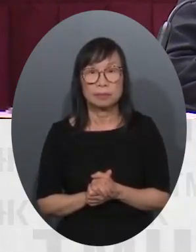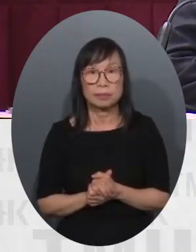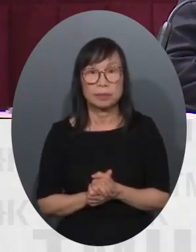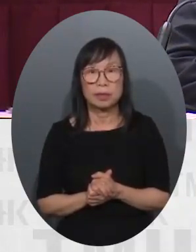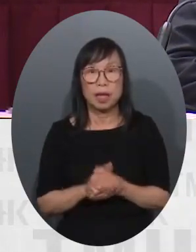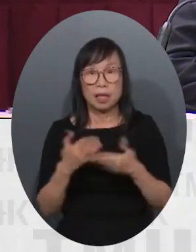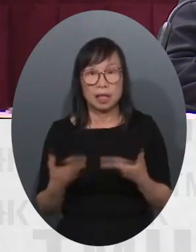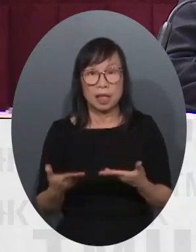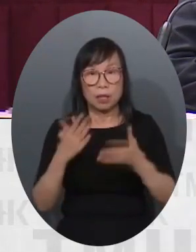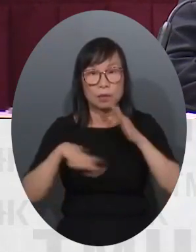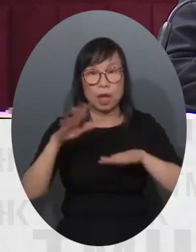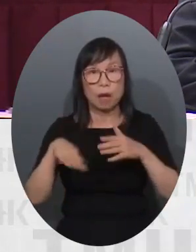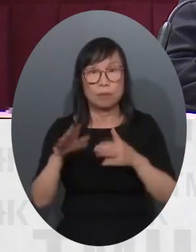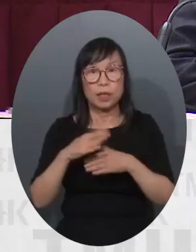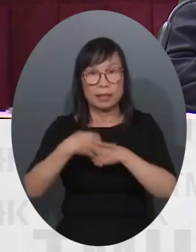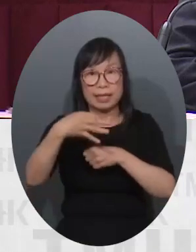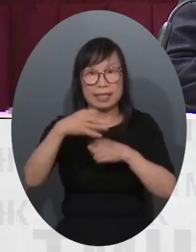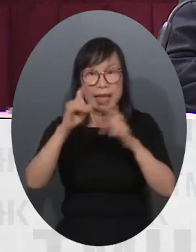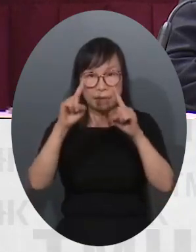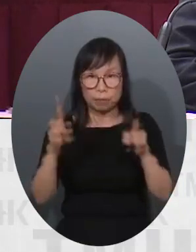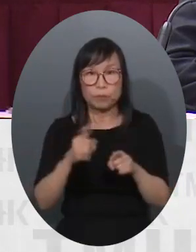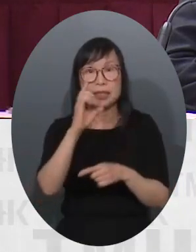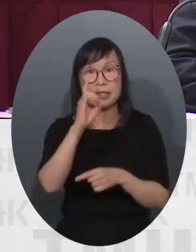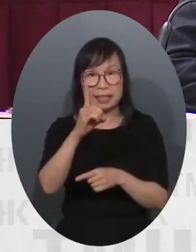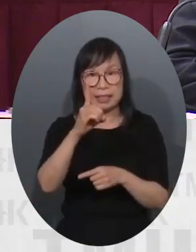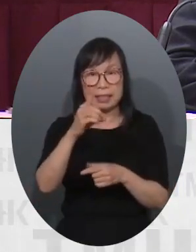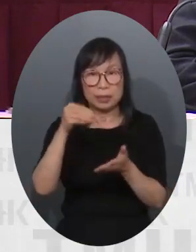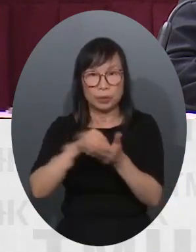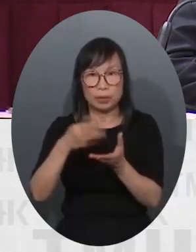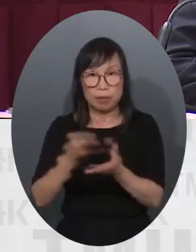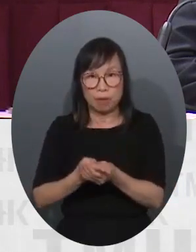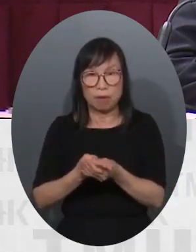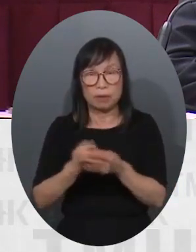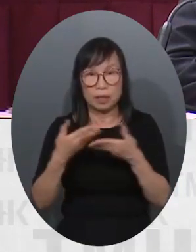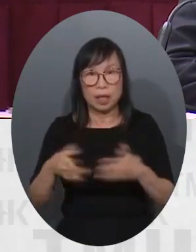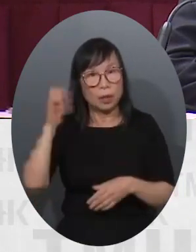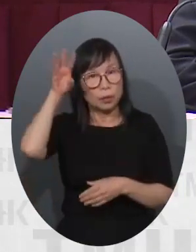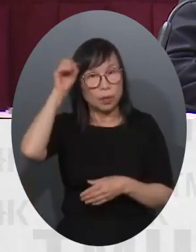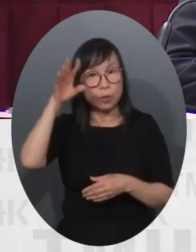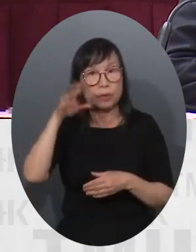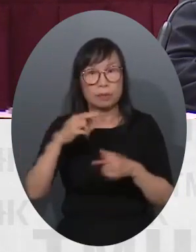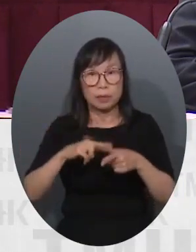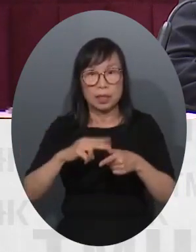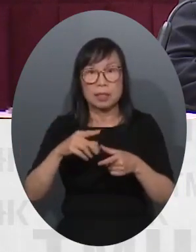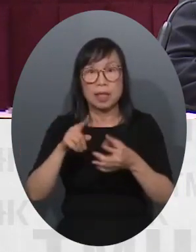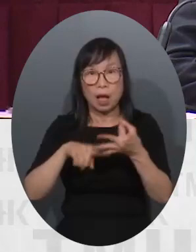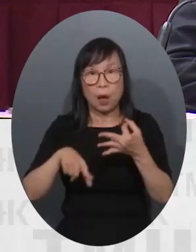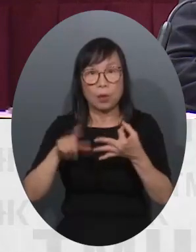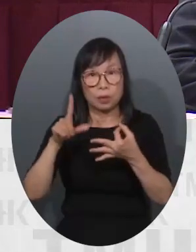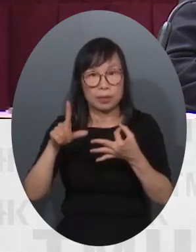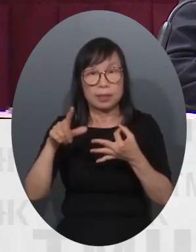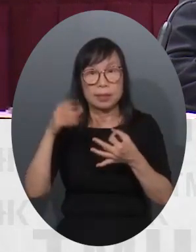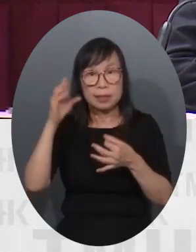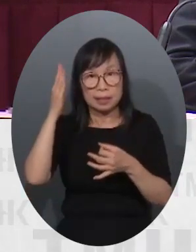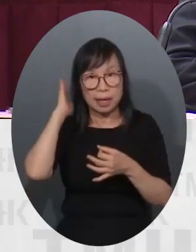我們現在處理第3(d) 號決議案，我正式動議推選許正宇先生為